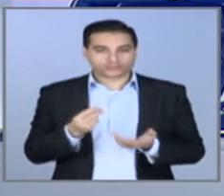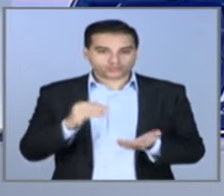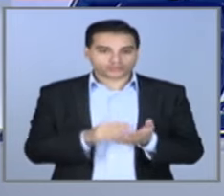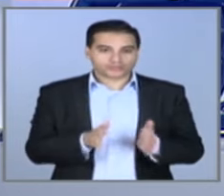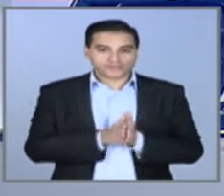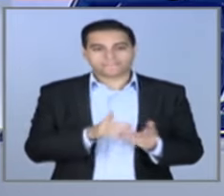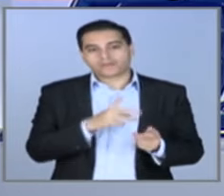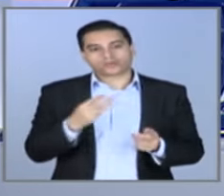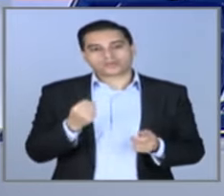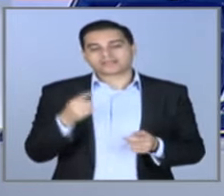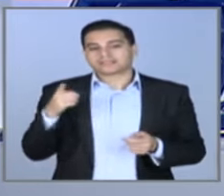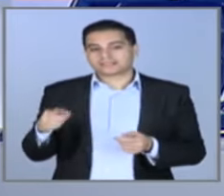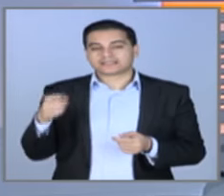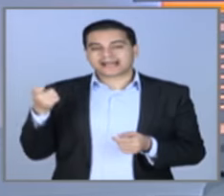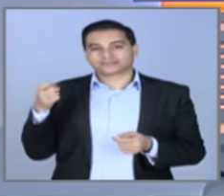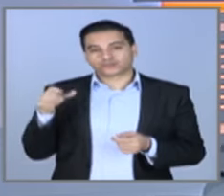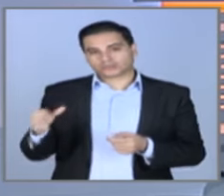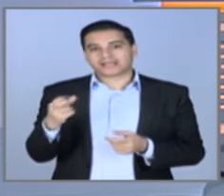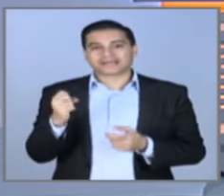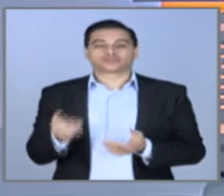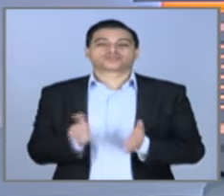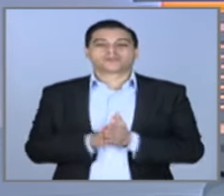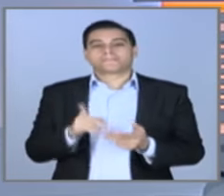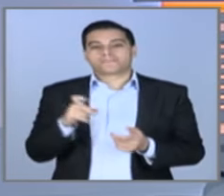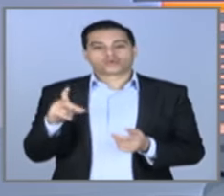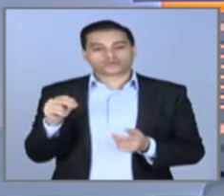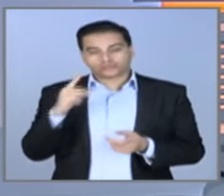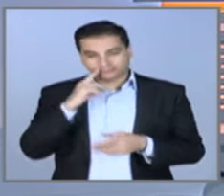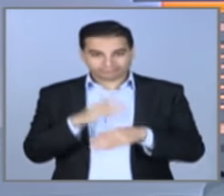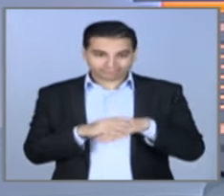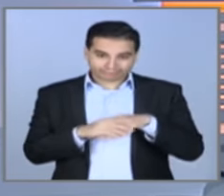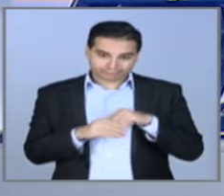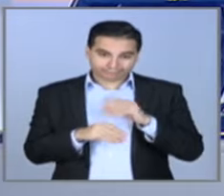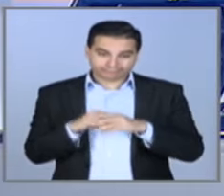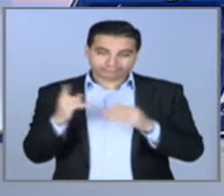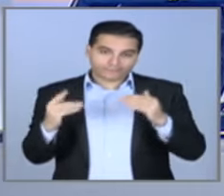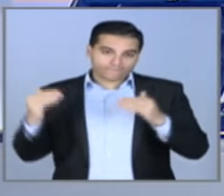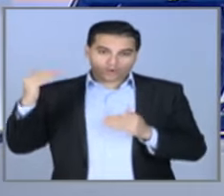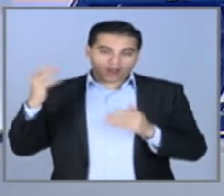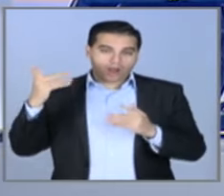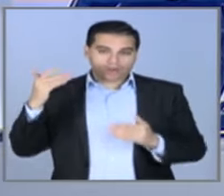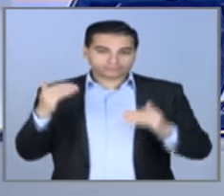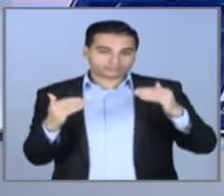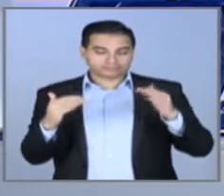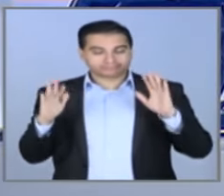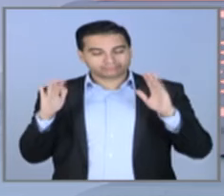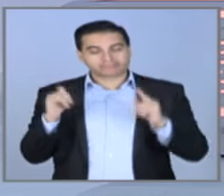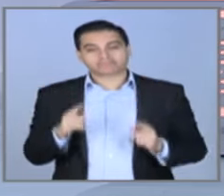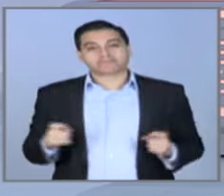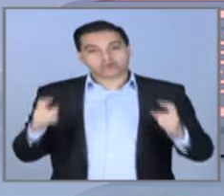25 130. 95 و 25 120 تتقدم.